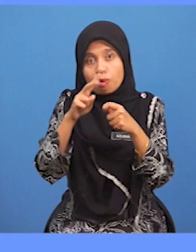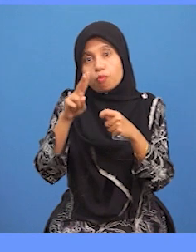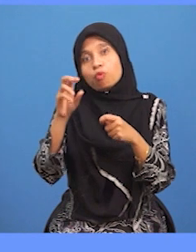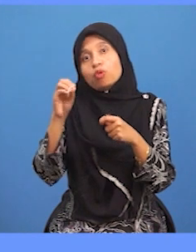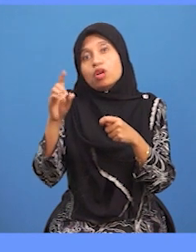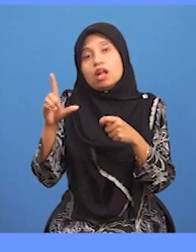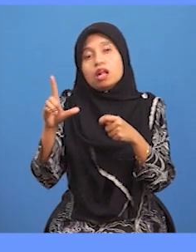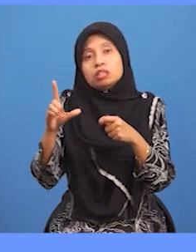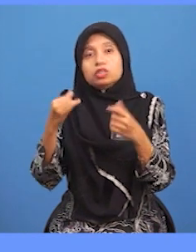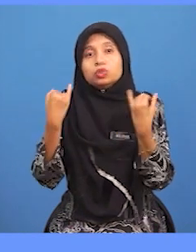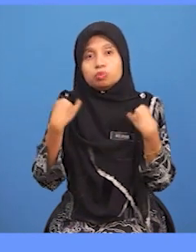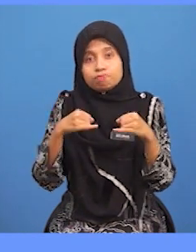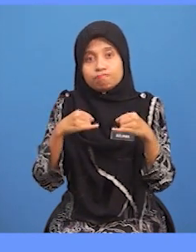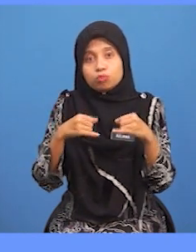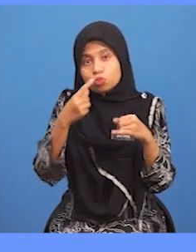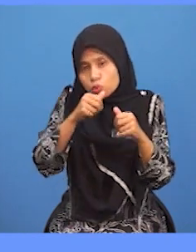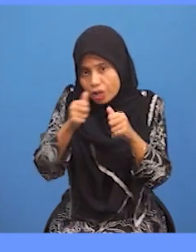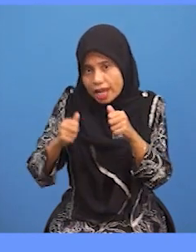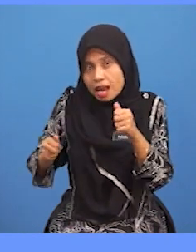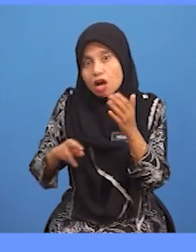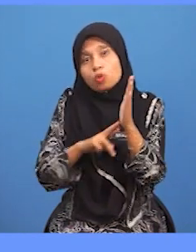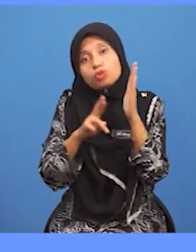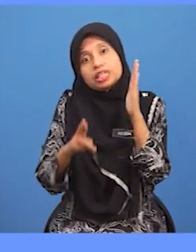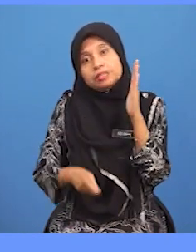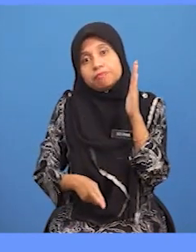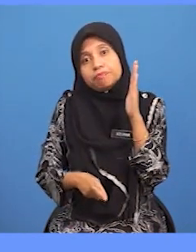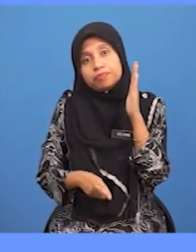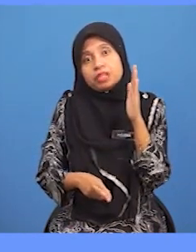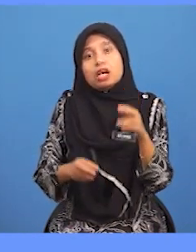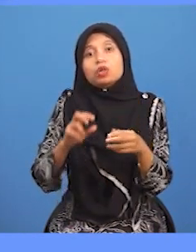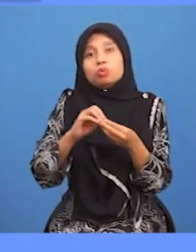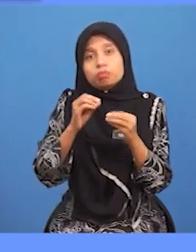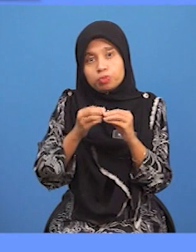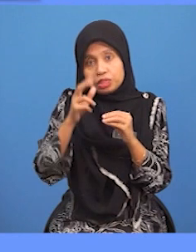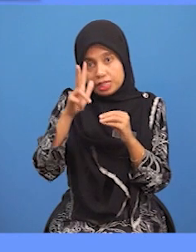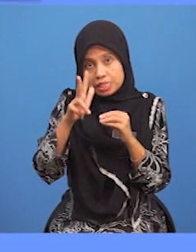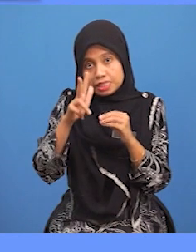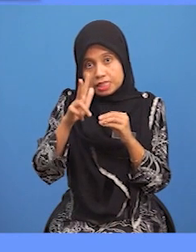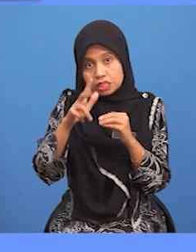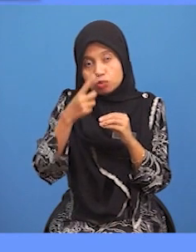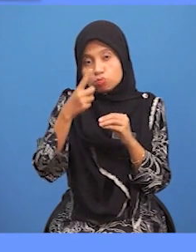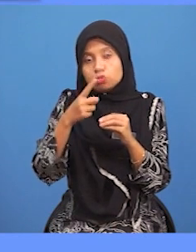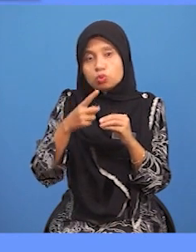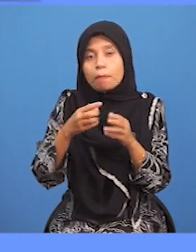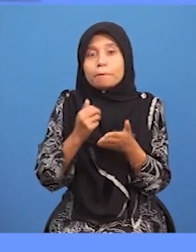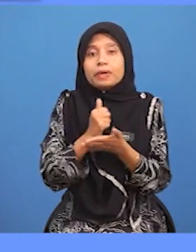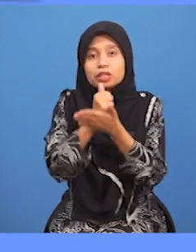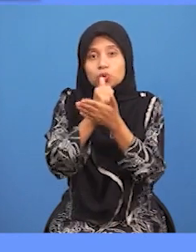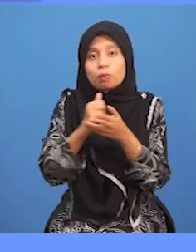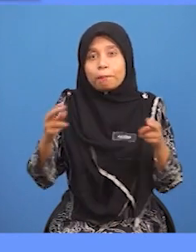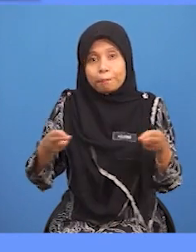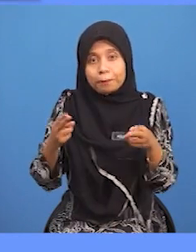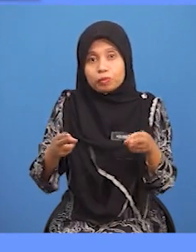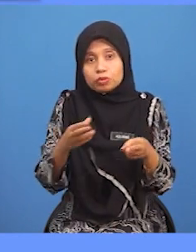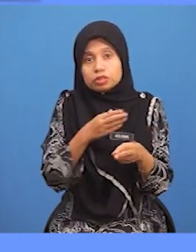yang perlu dikeluarkan bagi mengelakkan kerugian. Ketiga, membantu pihak pengurusan membuat